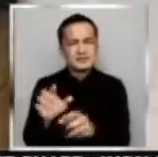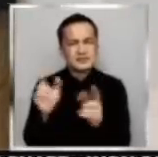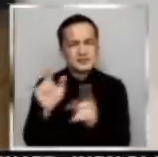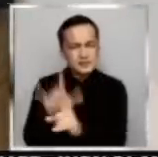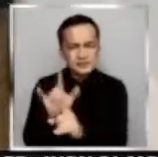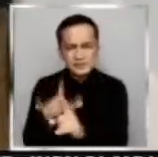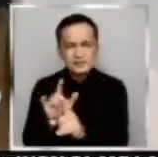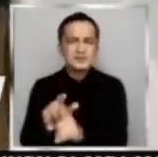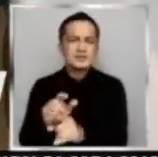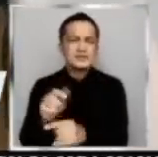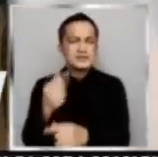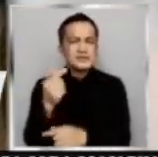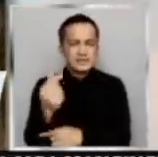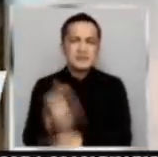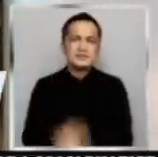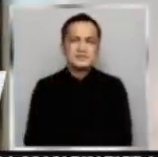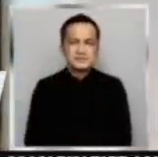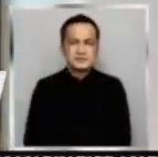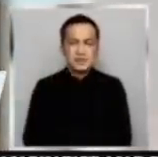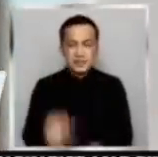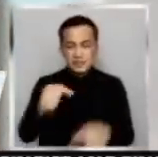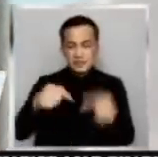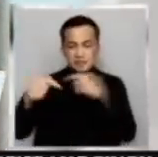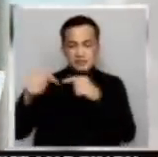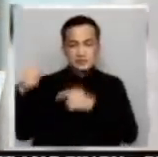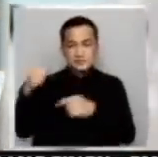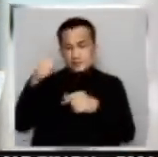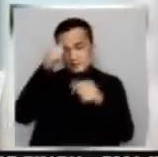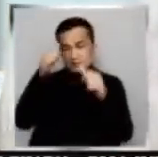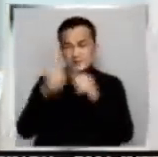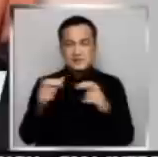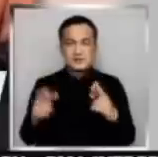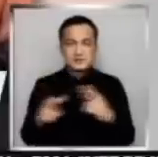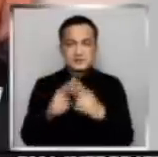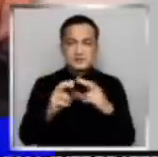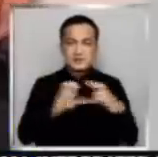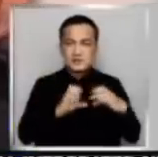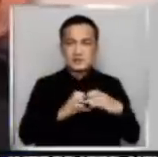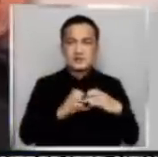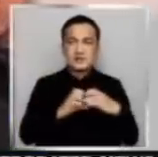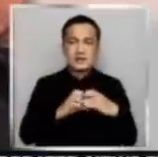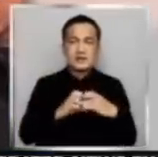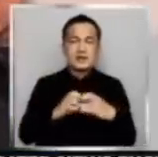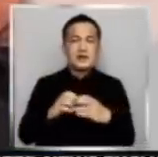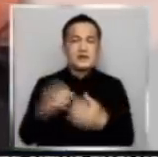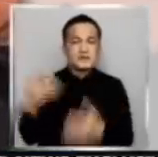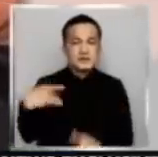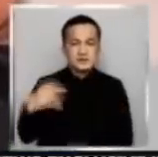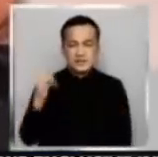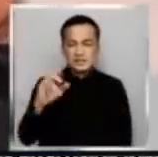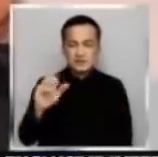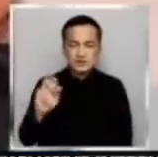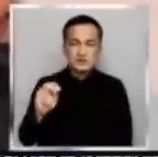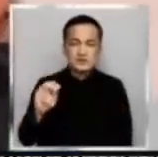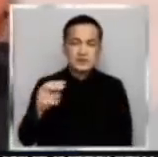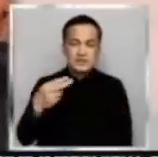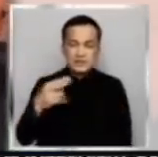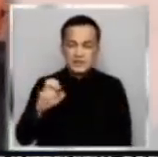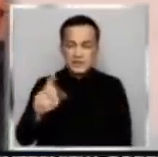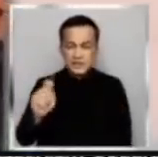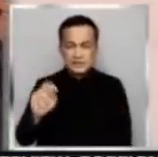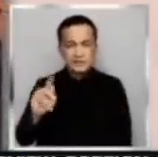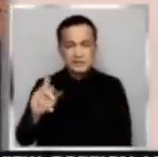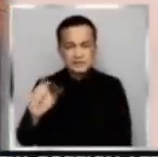A trip down memory lane naman ang reunion ni kapuso fashion icon Heart Evangelista kasamang ilan sa kanyang showbiz